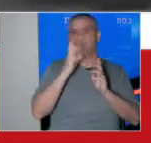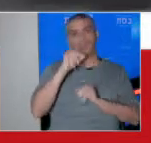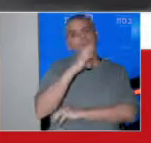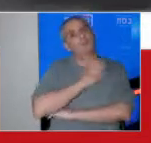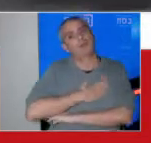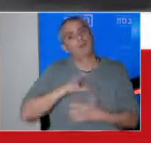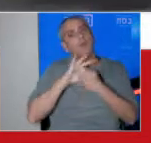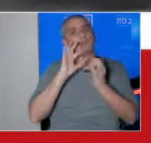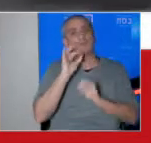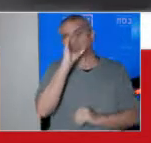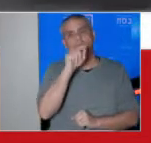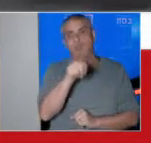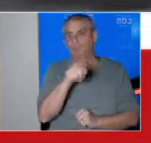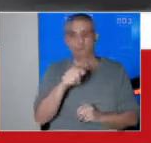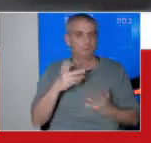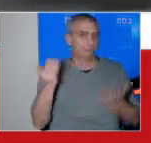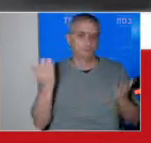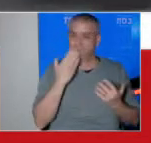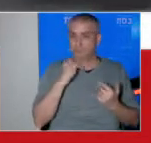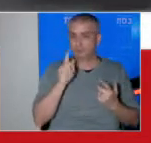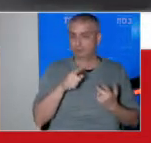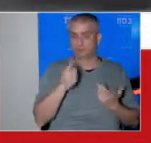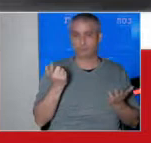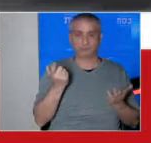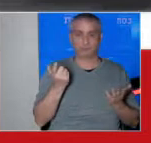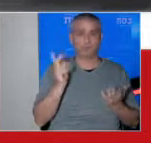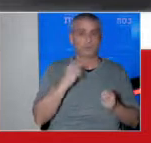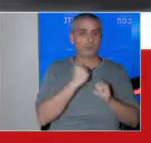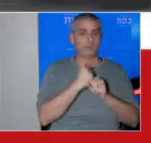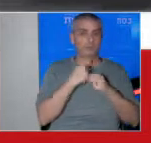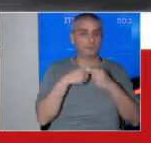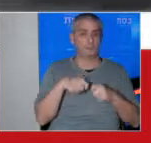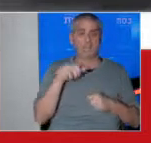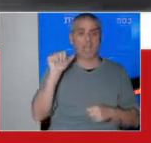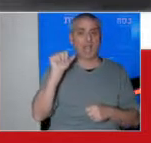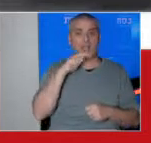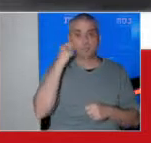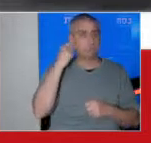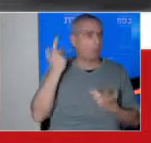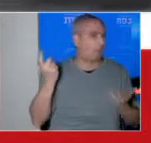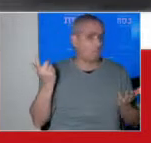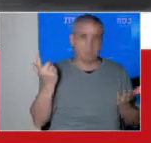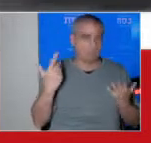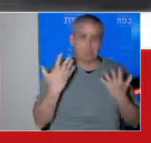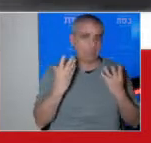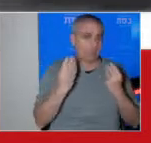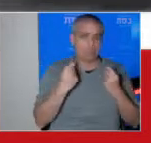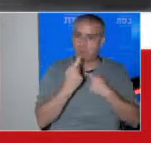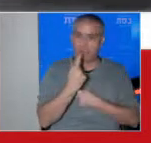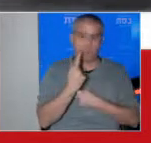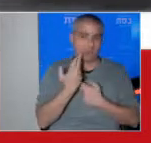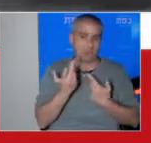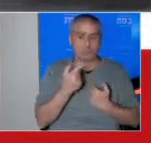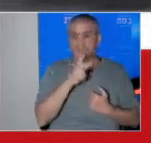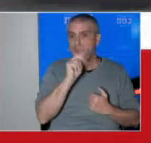ירצו להתחבר בשבילן, כי למשל בישראל גם קולטים את אפשר לעשות מנוי לאמזון פריים, אני לא חושבת שיש להם יותר מדי לקוחות פה,